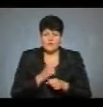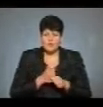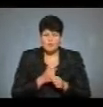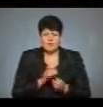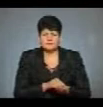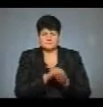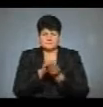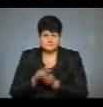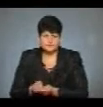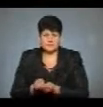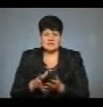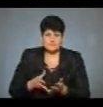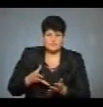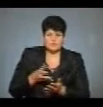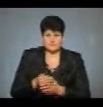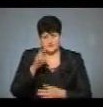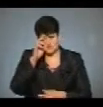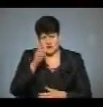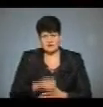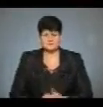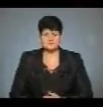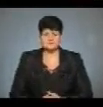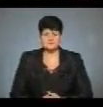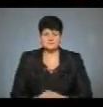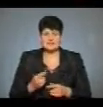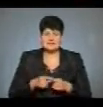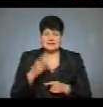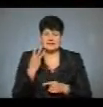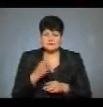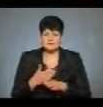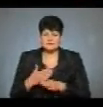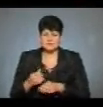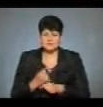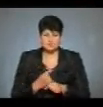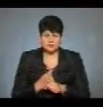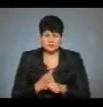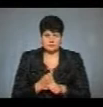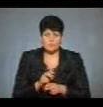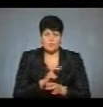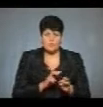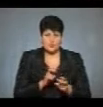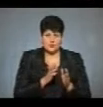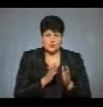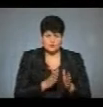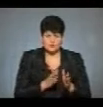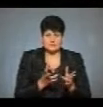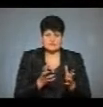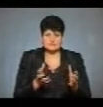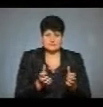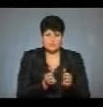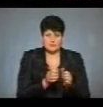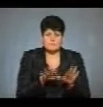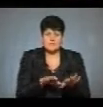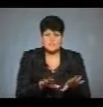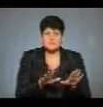та перепоховання профінансувала держава. Це три етапи робіт традиційно. Пошук, де локалізовується саме